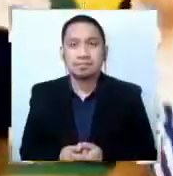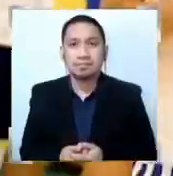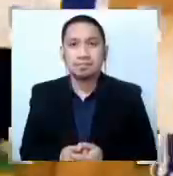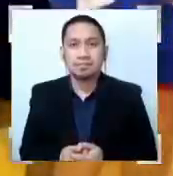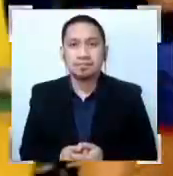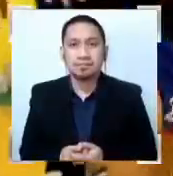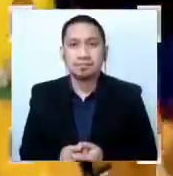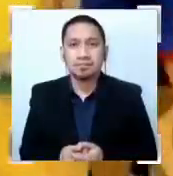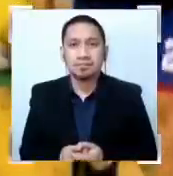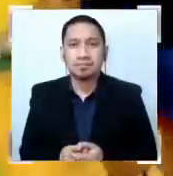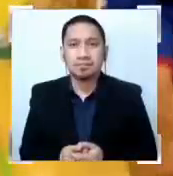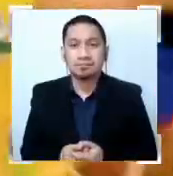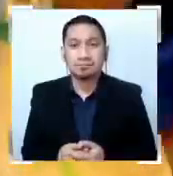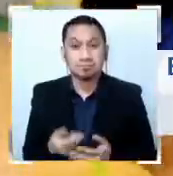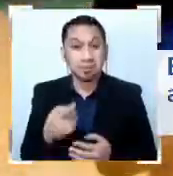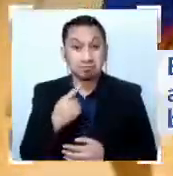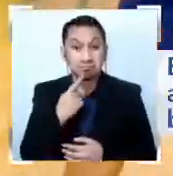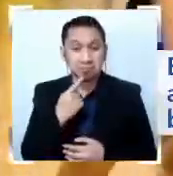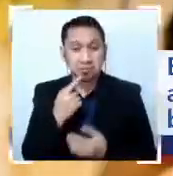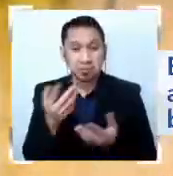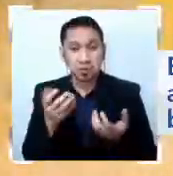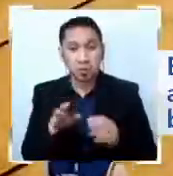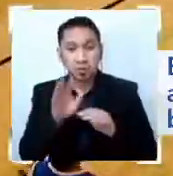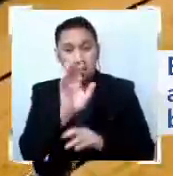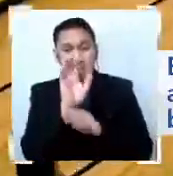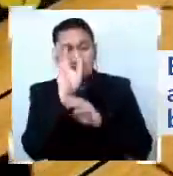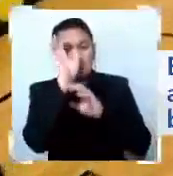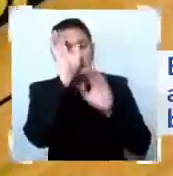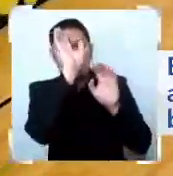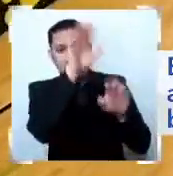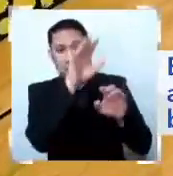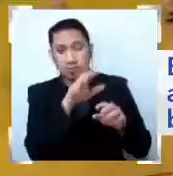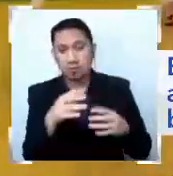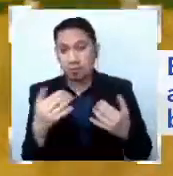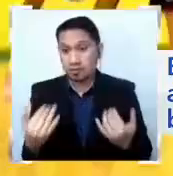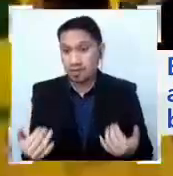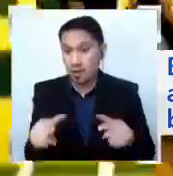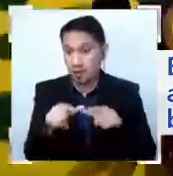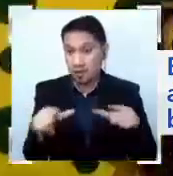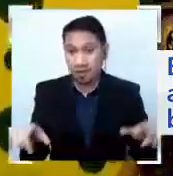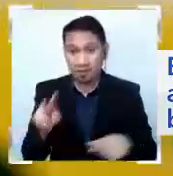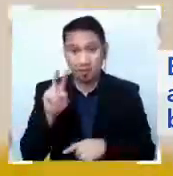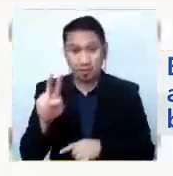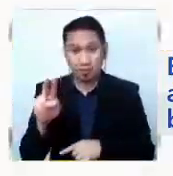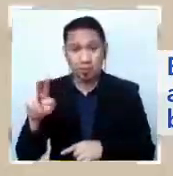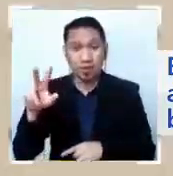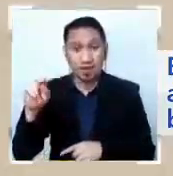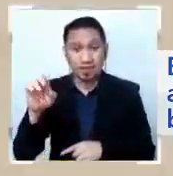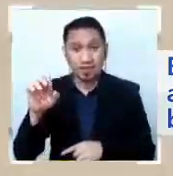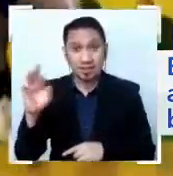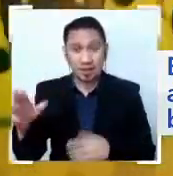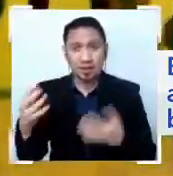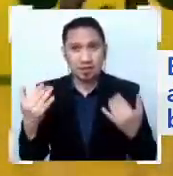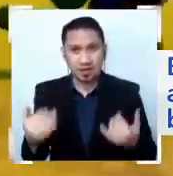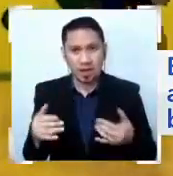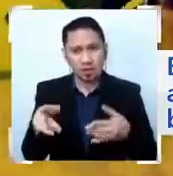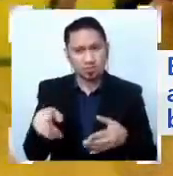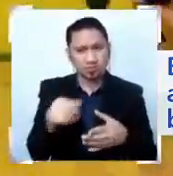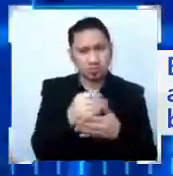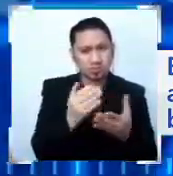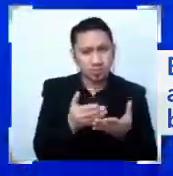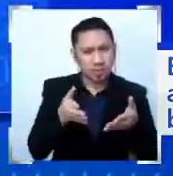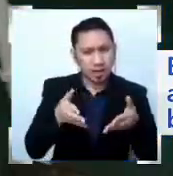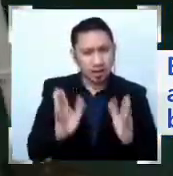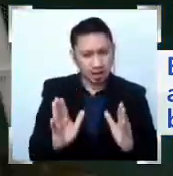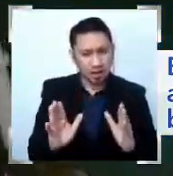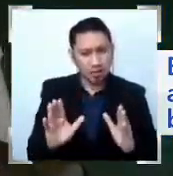Miss mo na bang mag-3-point shot? Ngayong nasa alert level 2 ang NCR, ilang piling basketballan ang pinapayagan ng LGU na